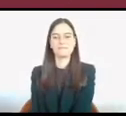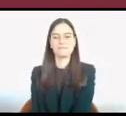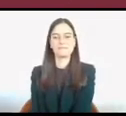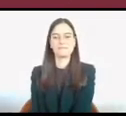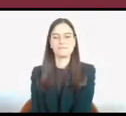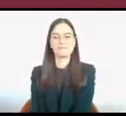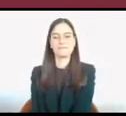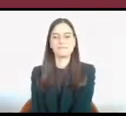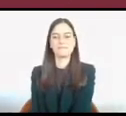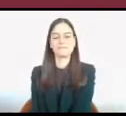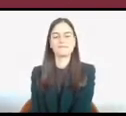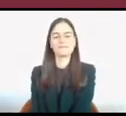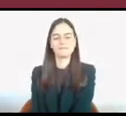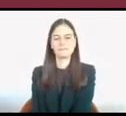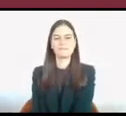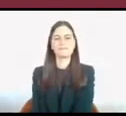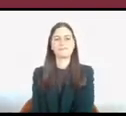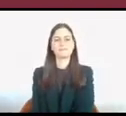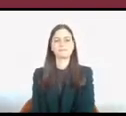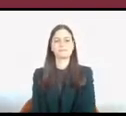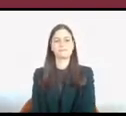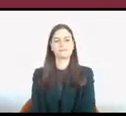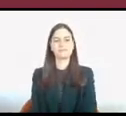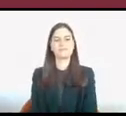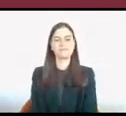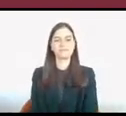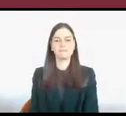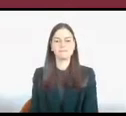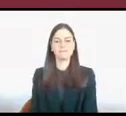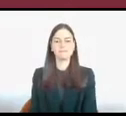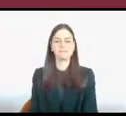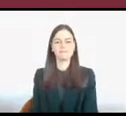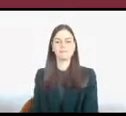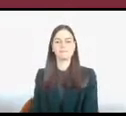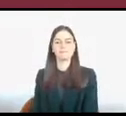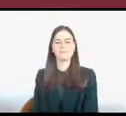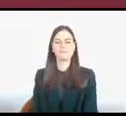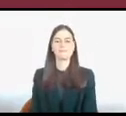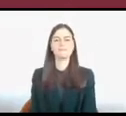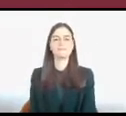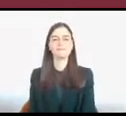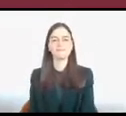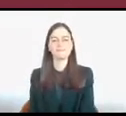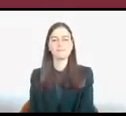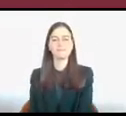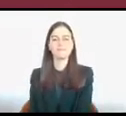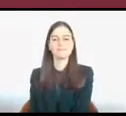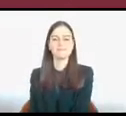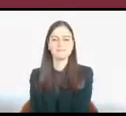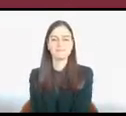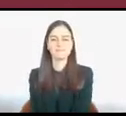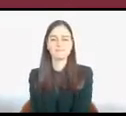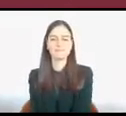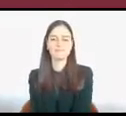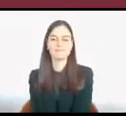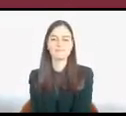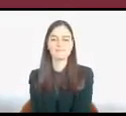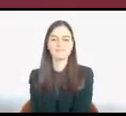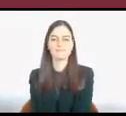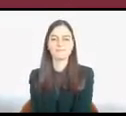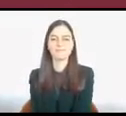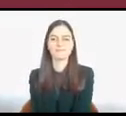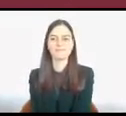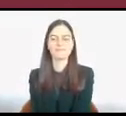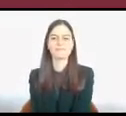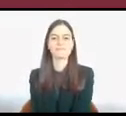à la Caisse d'épargne Languedoc-Roussillon, et Olivier Rosenfeld, directeur général délégué du groupe Fidroit Harvest. Et puis surtout, merci à